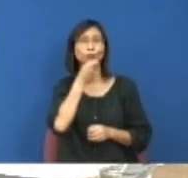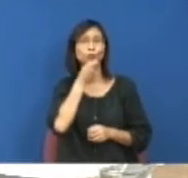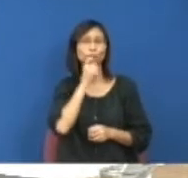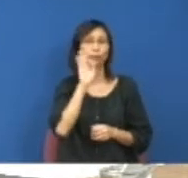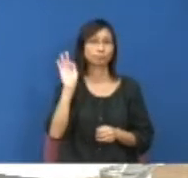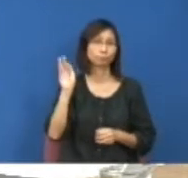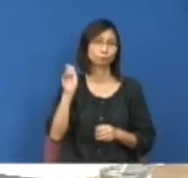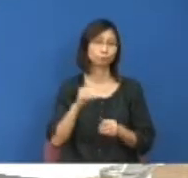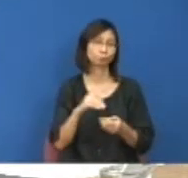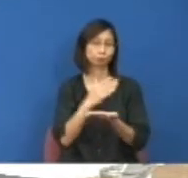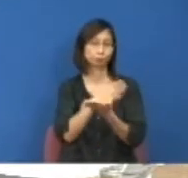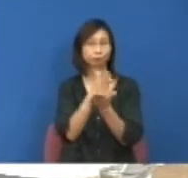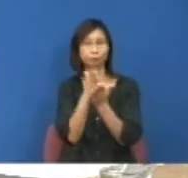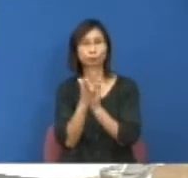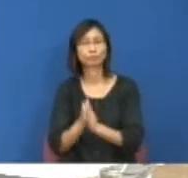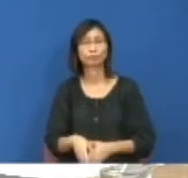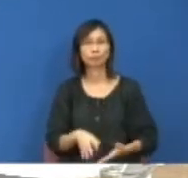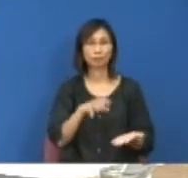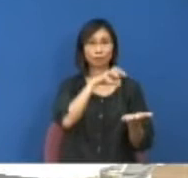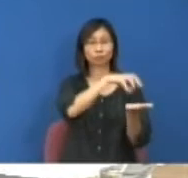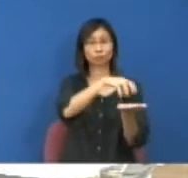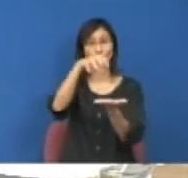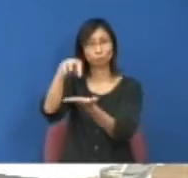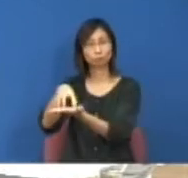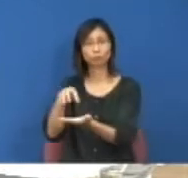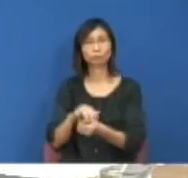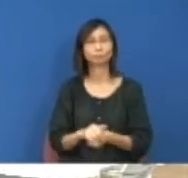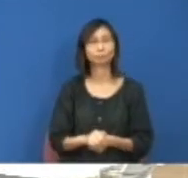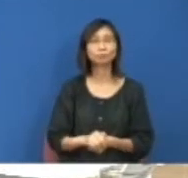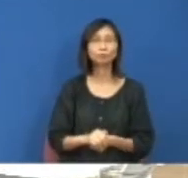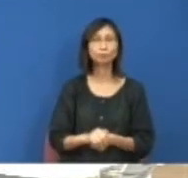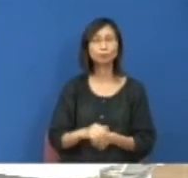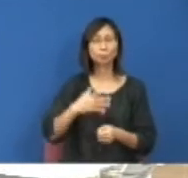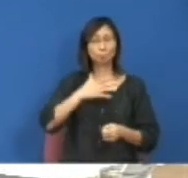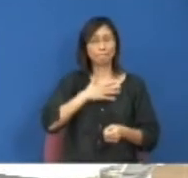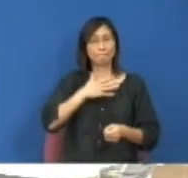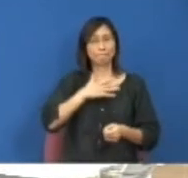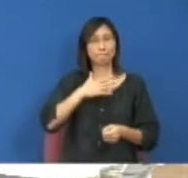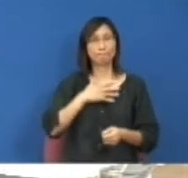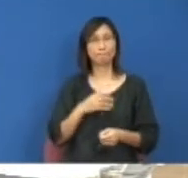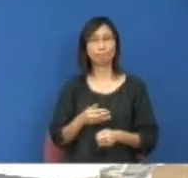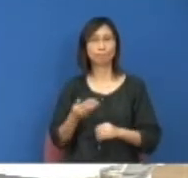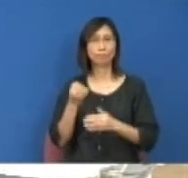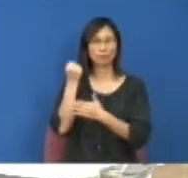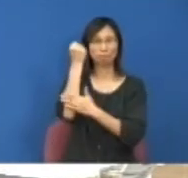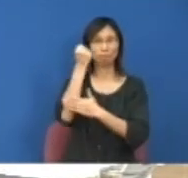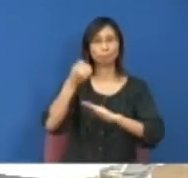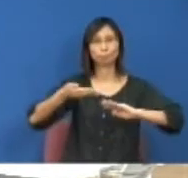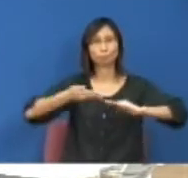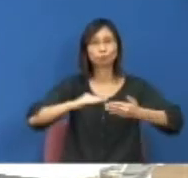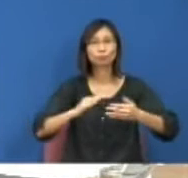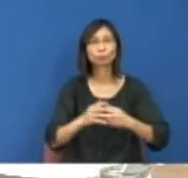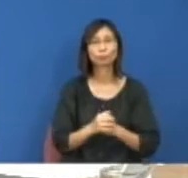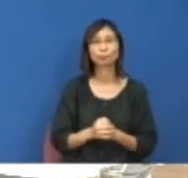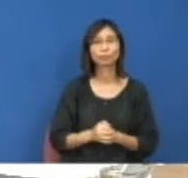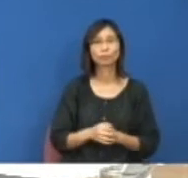主。當然他抄法國的時候，他就很怕被推翻，他的說法，我想他們的意思就是用這